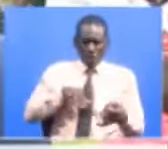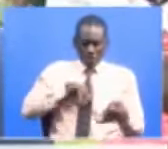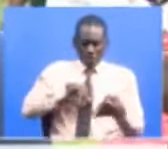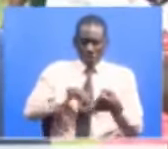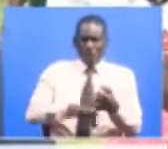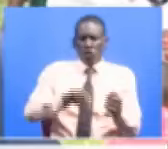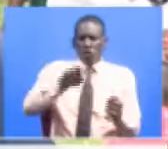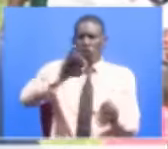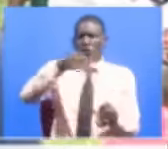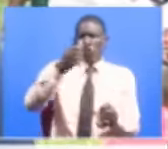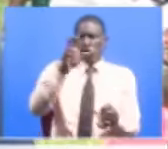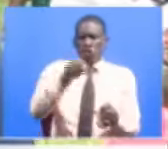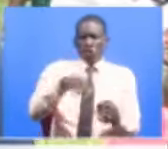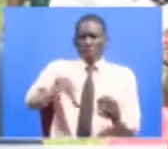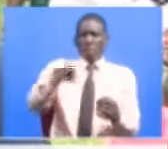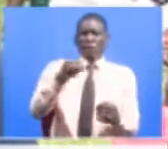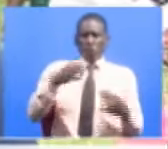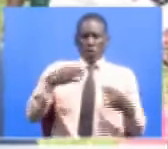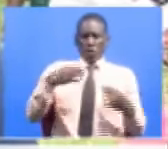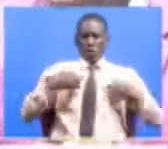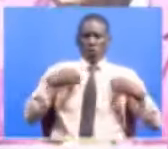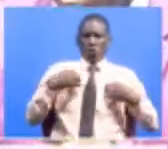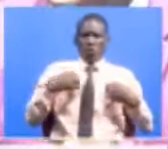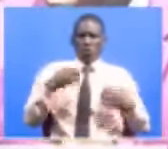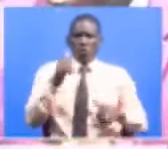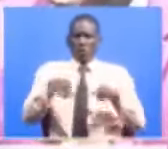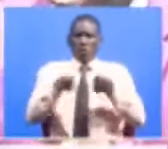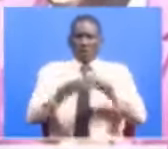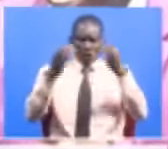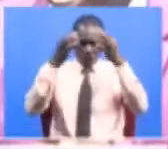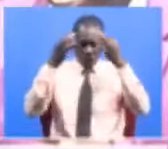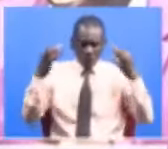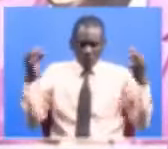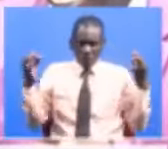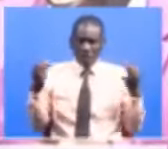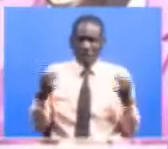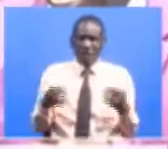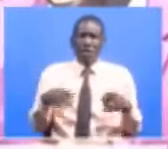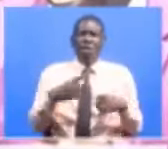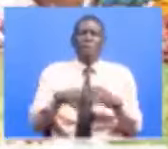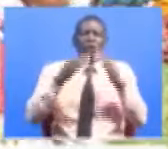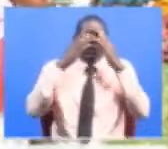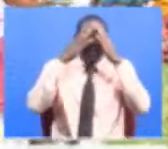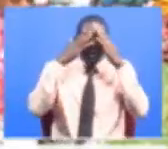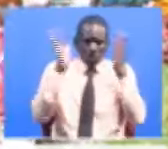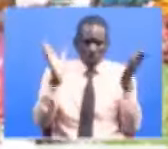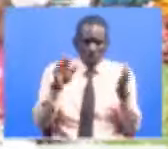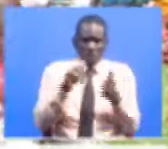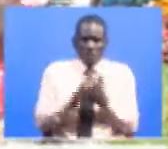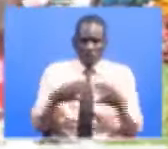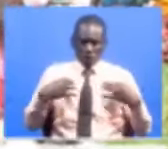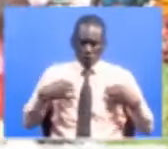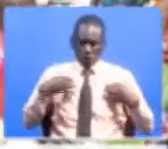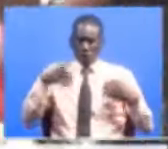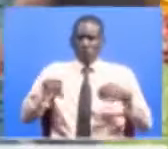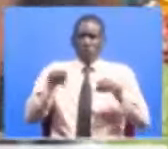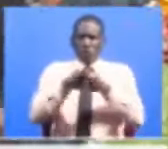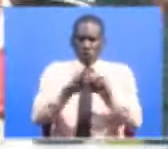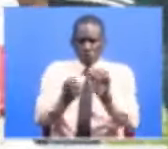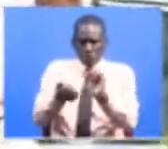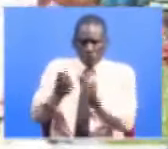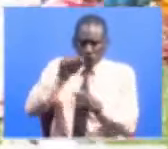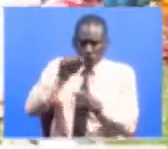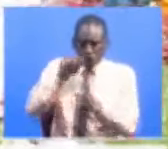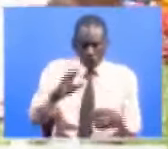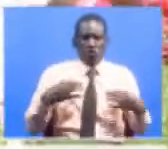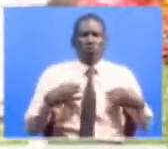Wamboi akachagua nguo moja ambayo ilikuwa inakaa kama ya harusi. Ole wetu atu kujua ya kwamba vazi hilo pia lingegeuka kuwa